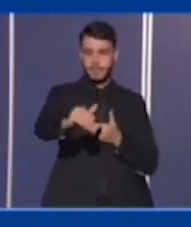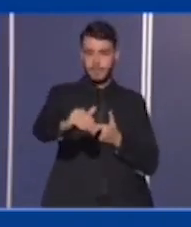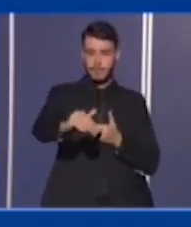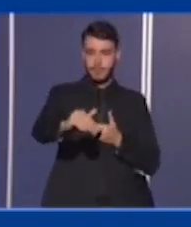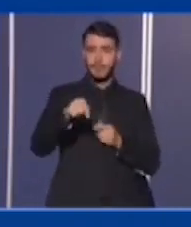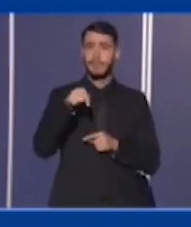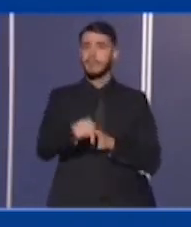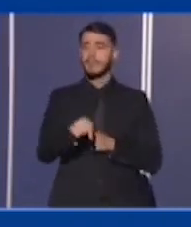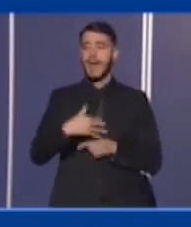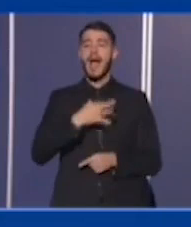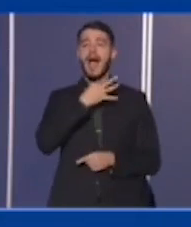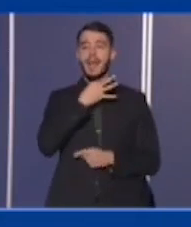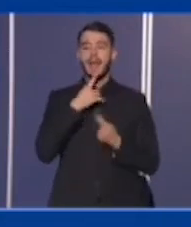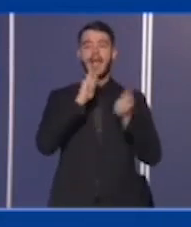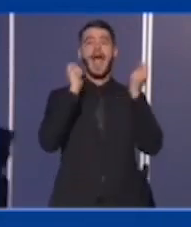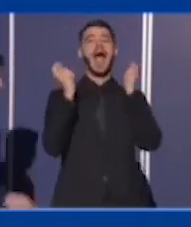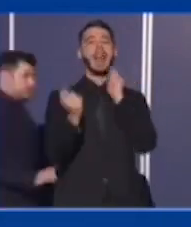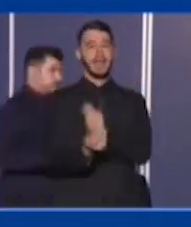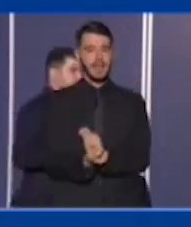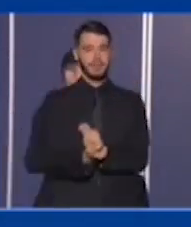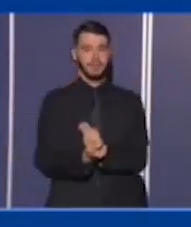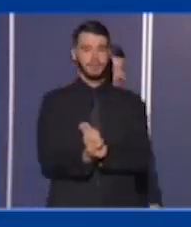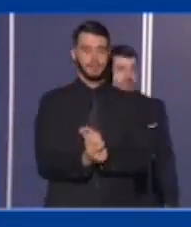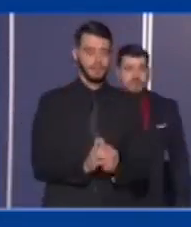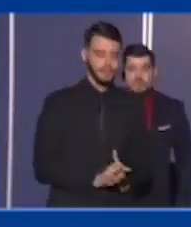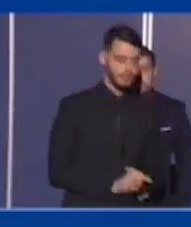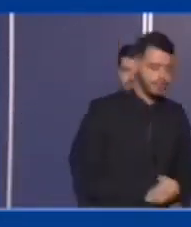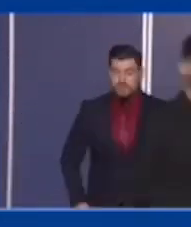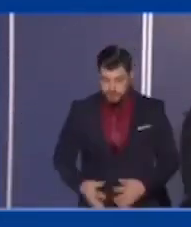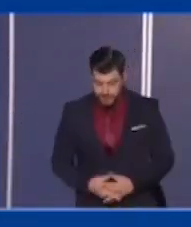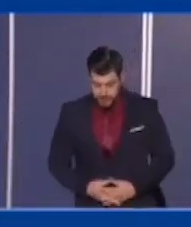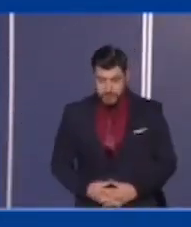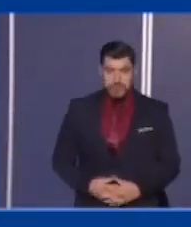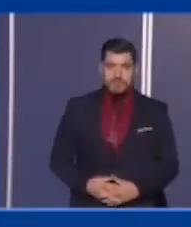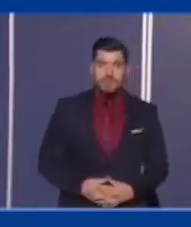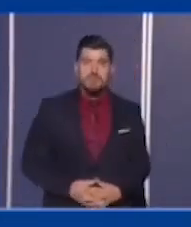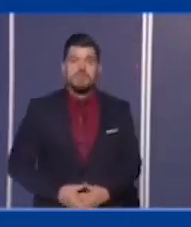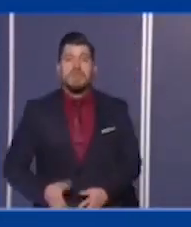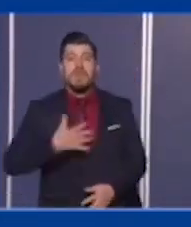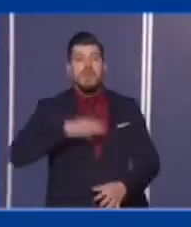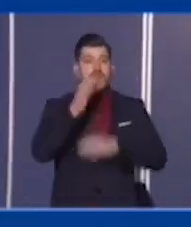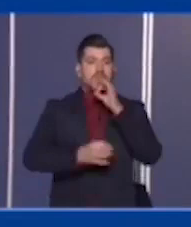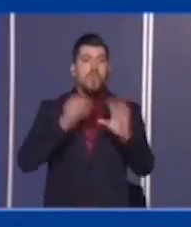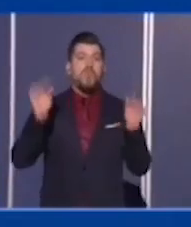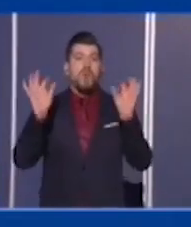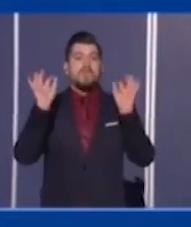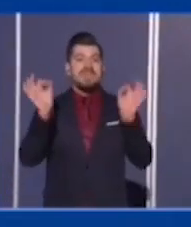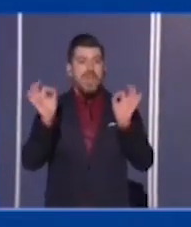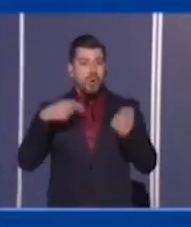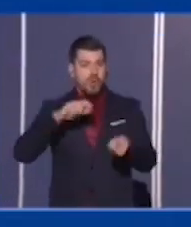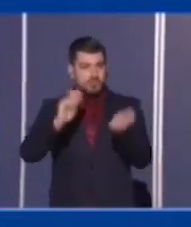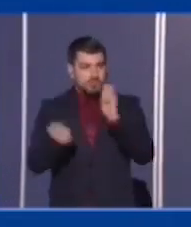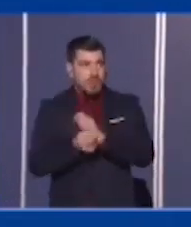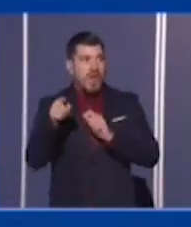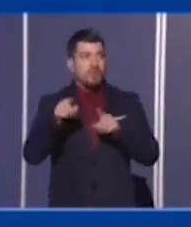ψηφιακό μετασχηματισμό, αλλά και στην κλιματική αλλαγή. Επιτρέψτε μου εμένα να εστιάσω στο ψηφιακό μετασχηματισμό που σχετίζεται και με